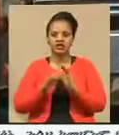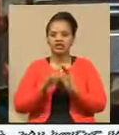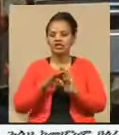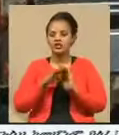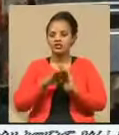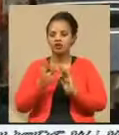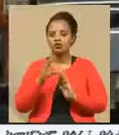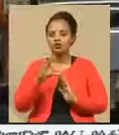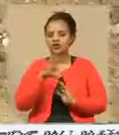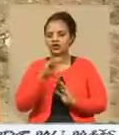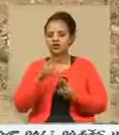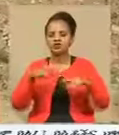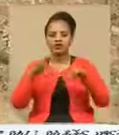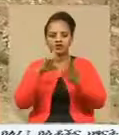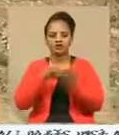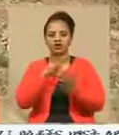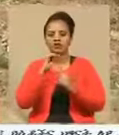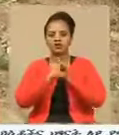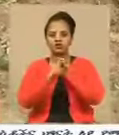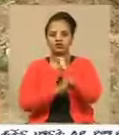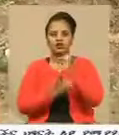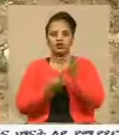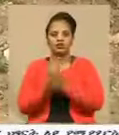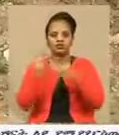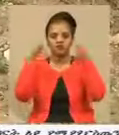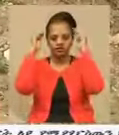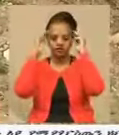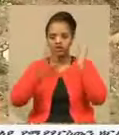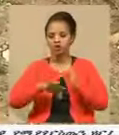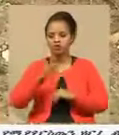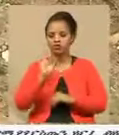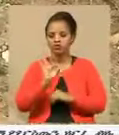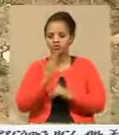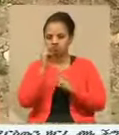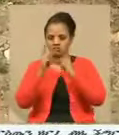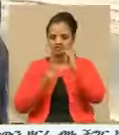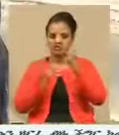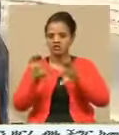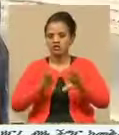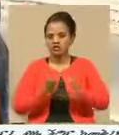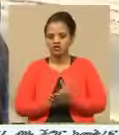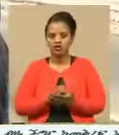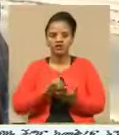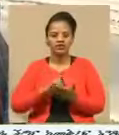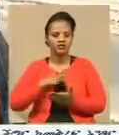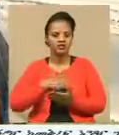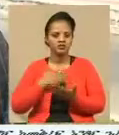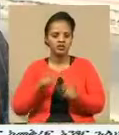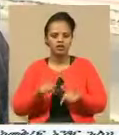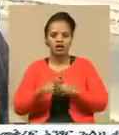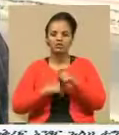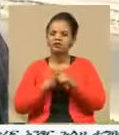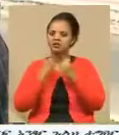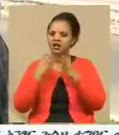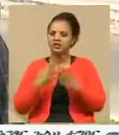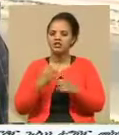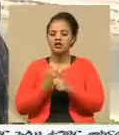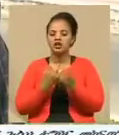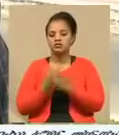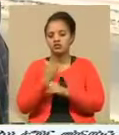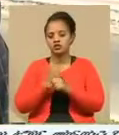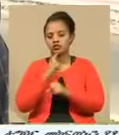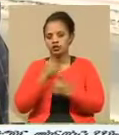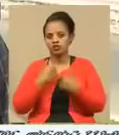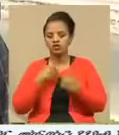ልዑክና የፌዴራል ከተማና መሰረተ ልማት ሚኒስቴር በተገኙበት መስክ ምልከታ ተካሂዷል። ከተማችን በዚህ ዓመት በርካታ የልማት ስራዎች እየተሰሩ ነው